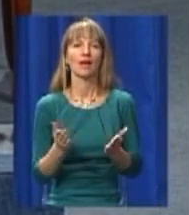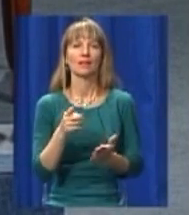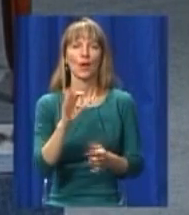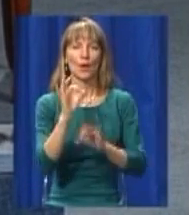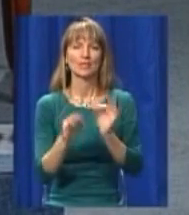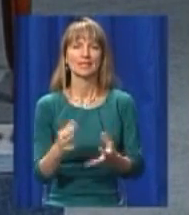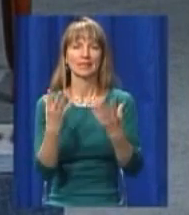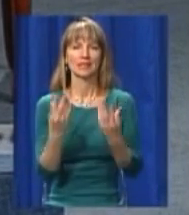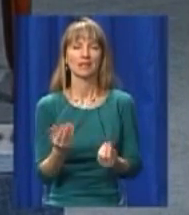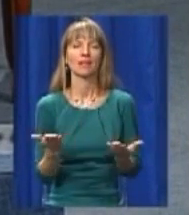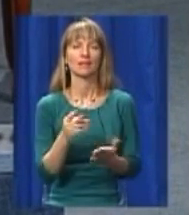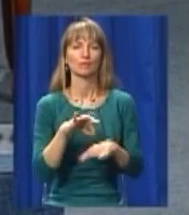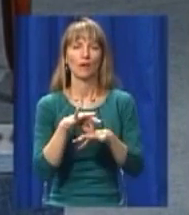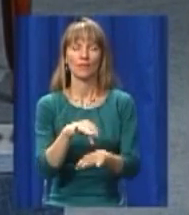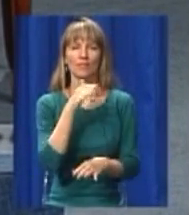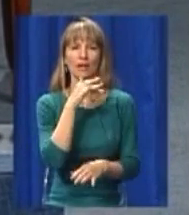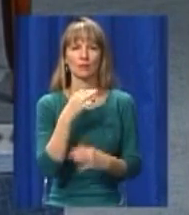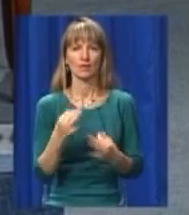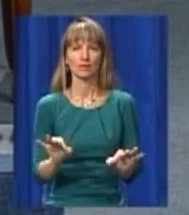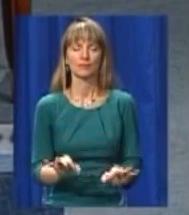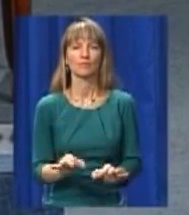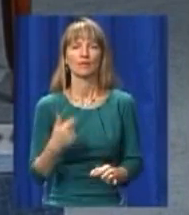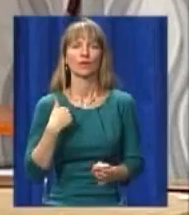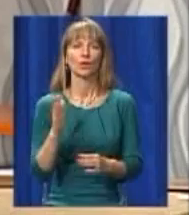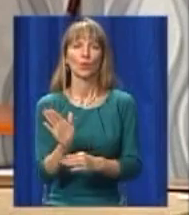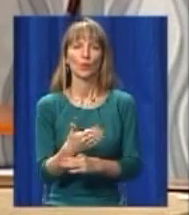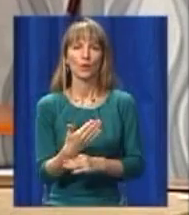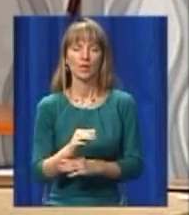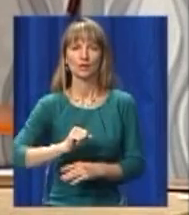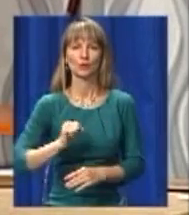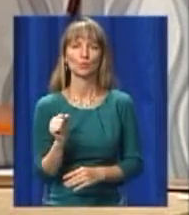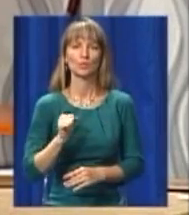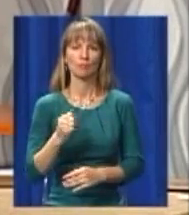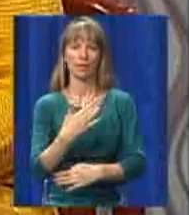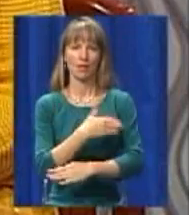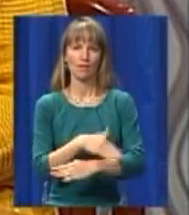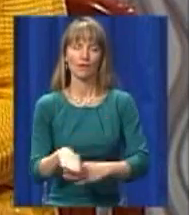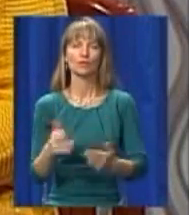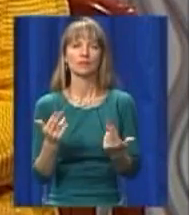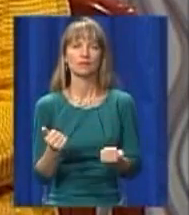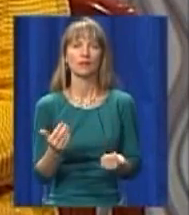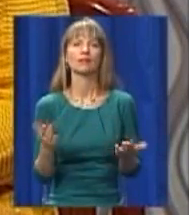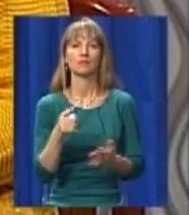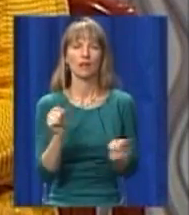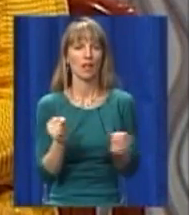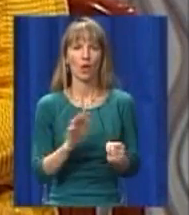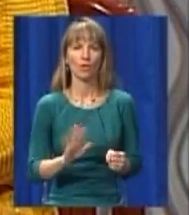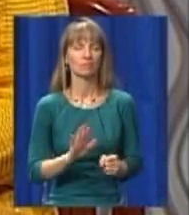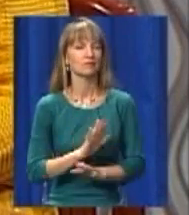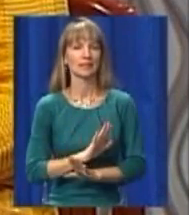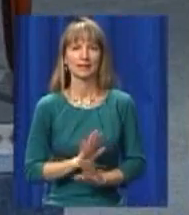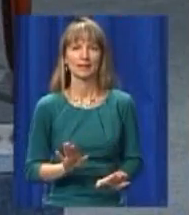дні, от, наприклад, як ти проводиш час? Я гуляю друзями. На вулиці? Так. І як, тобі не холодно?